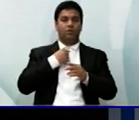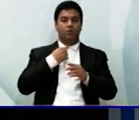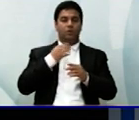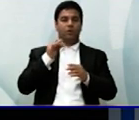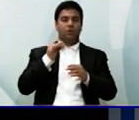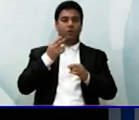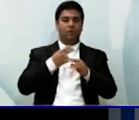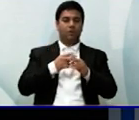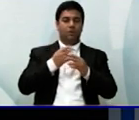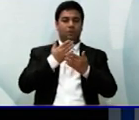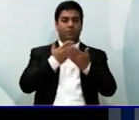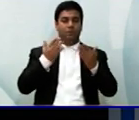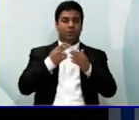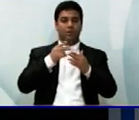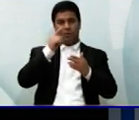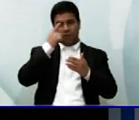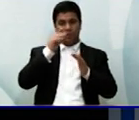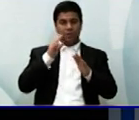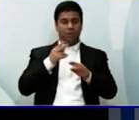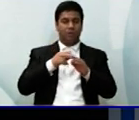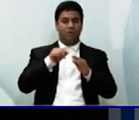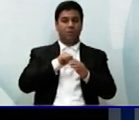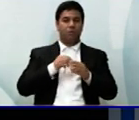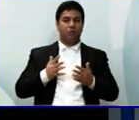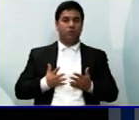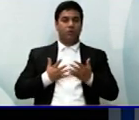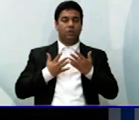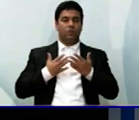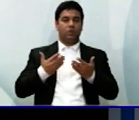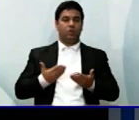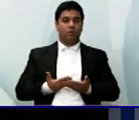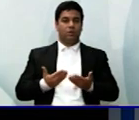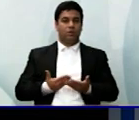Индии, оказались самыми счастливыми в жизни